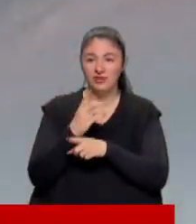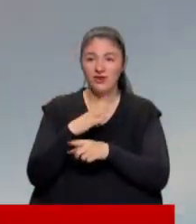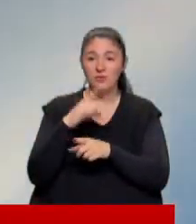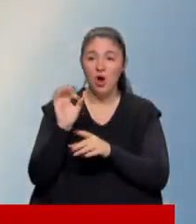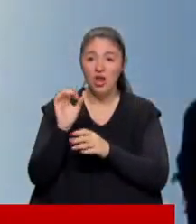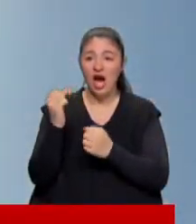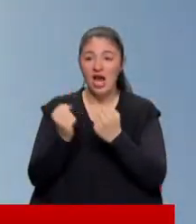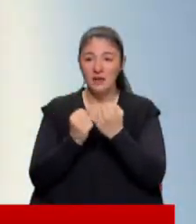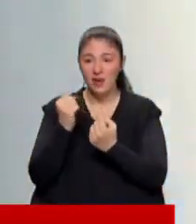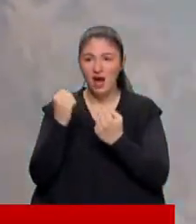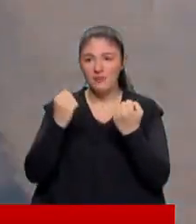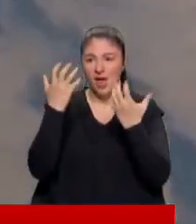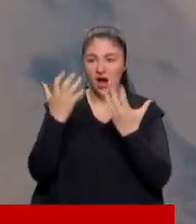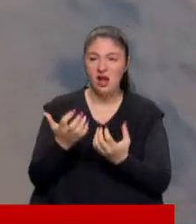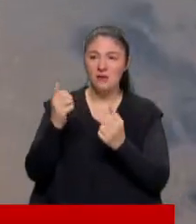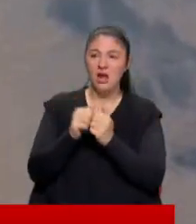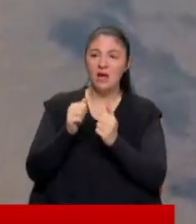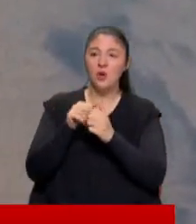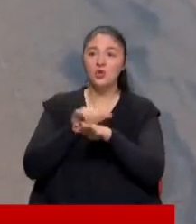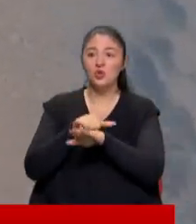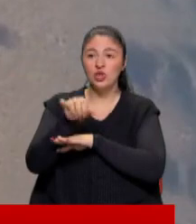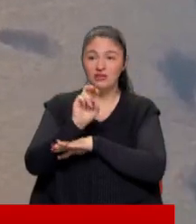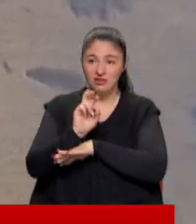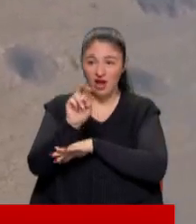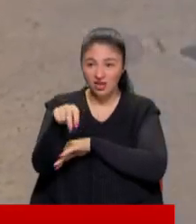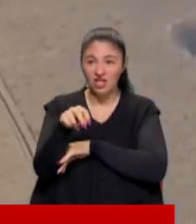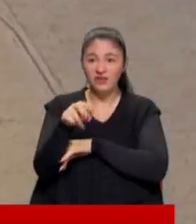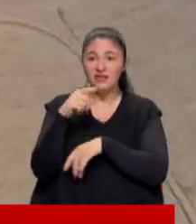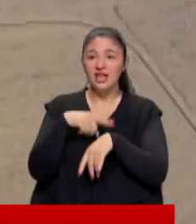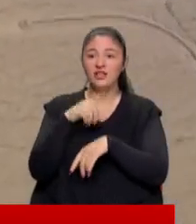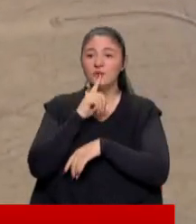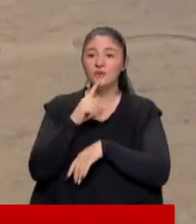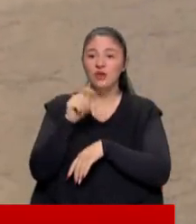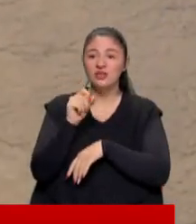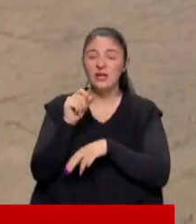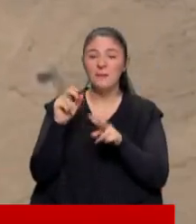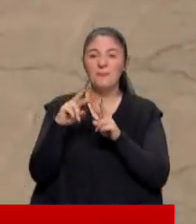bu şekilde arabayla, arabanın ağırlığıyla beraber uçaktan da atlayınca saatte 190